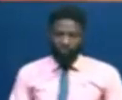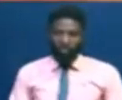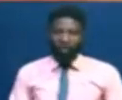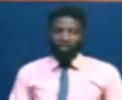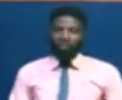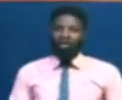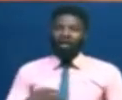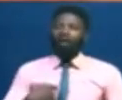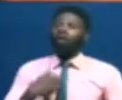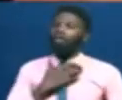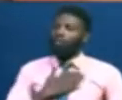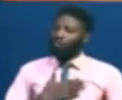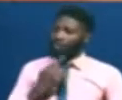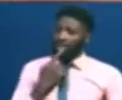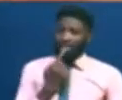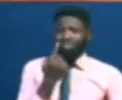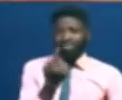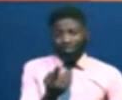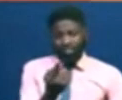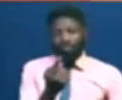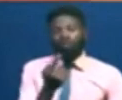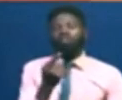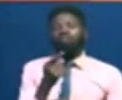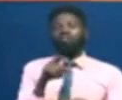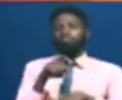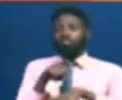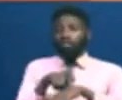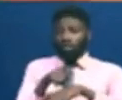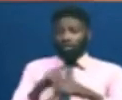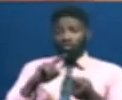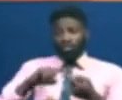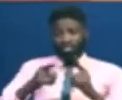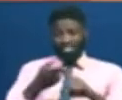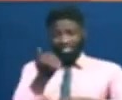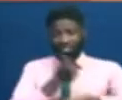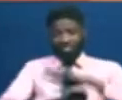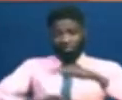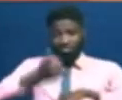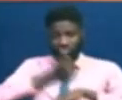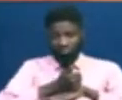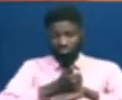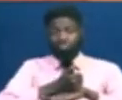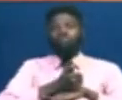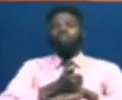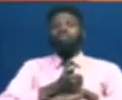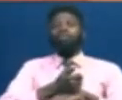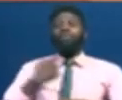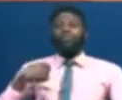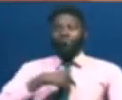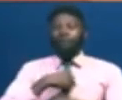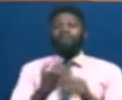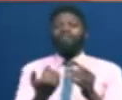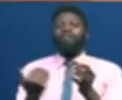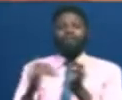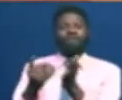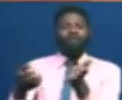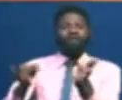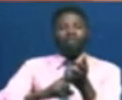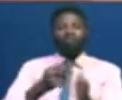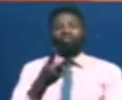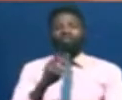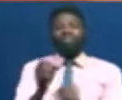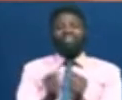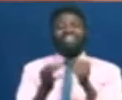ningependa kusema ya kwamba kutoka formation ya hiyo standard ile ambayo tulikuja tukairudia 2018. Sasa tuko na